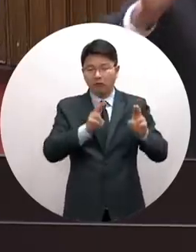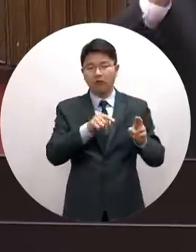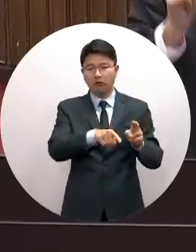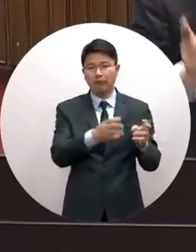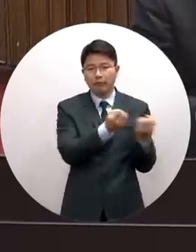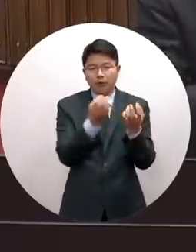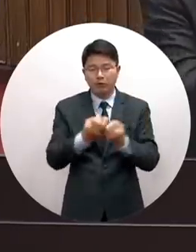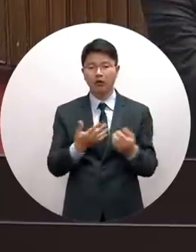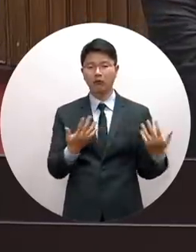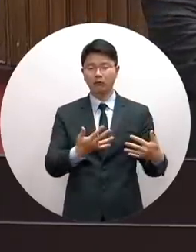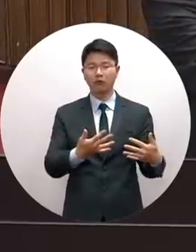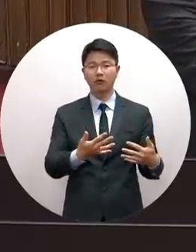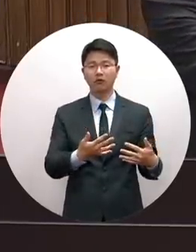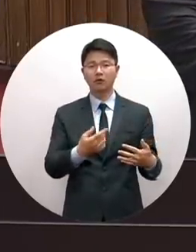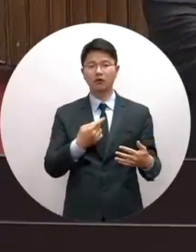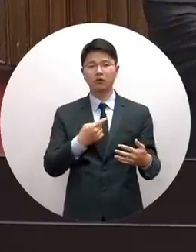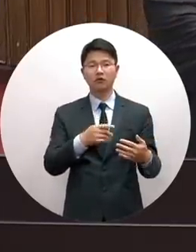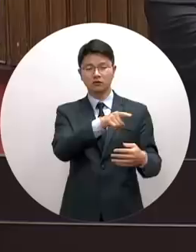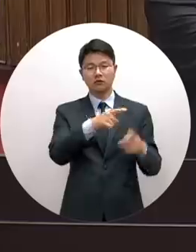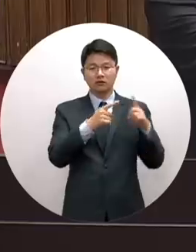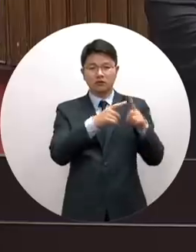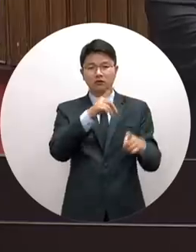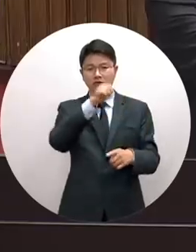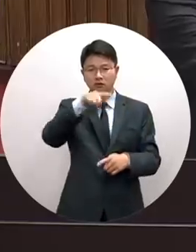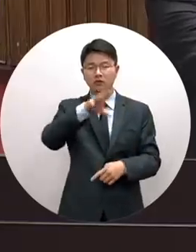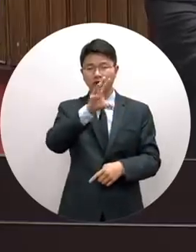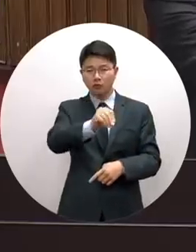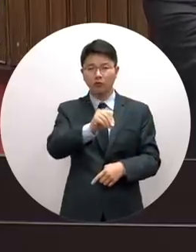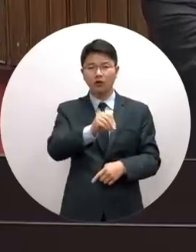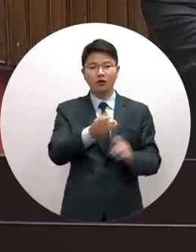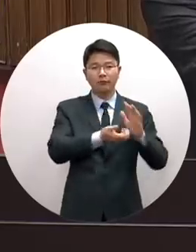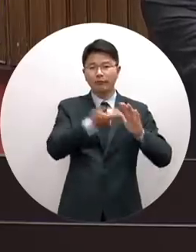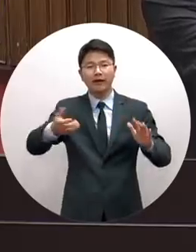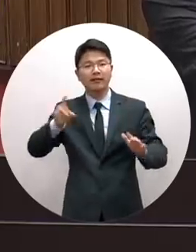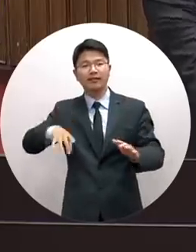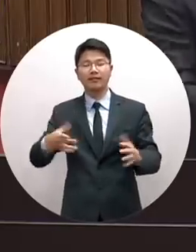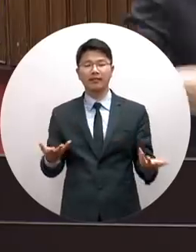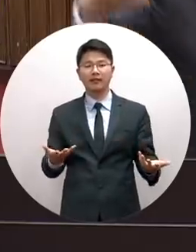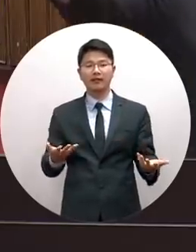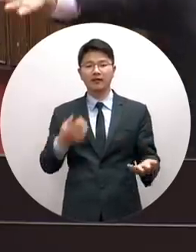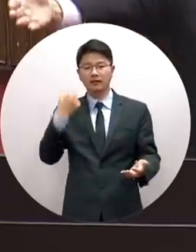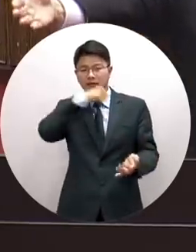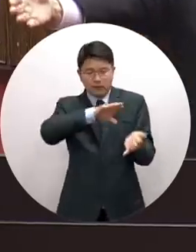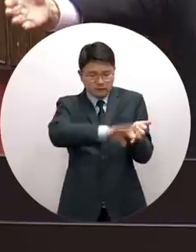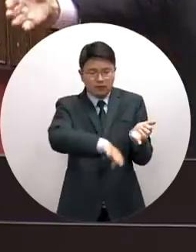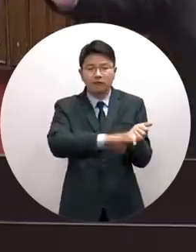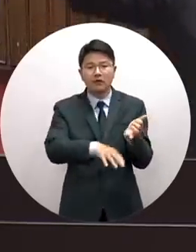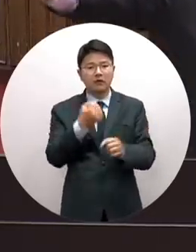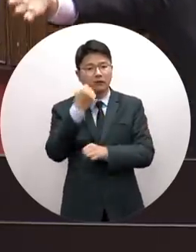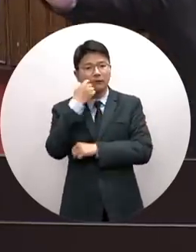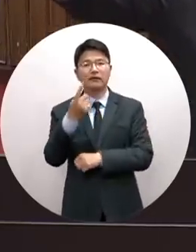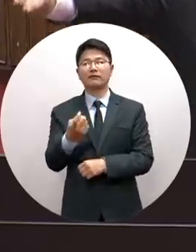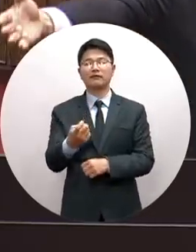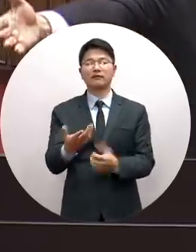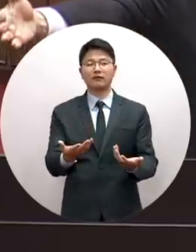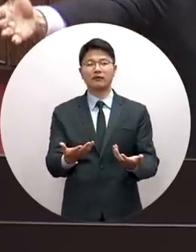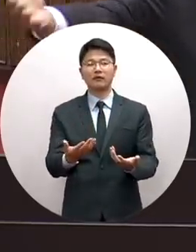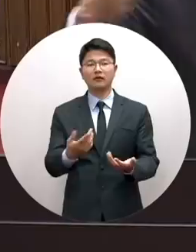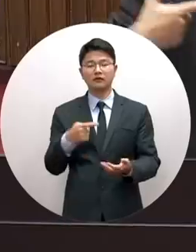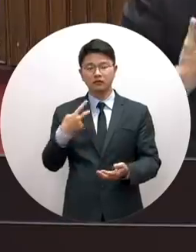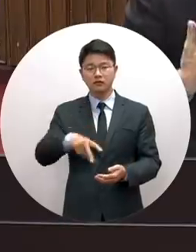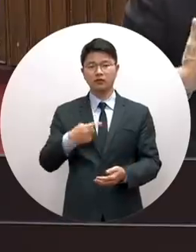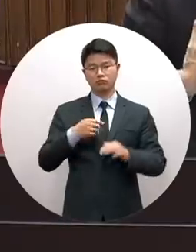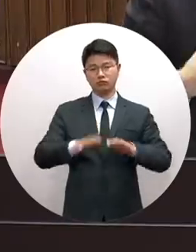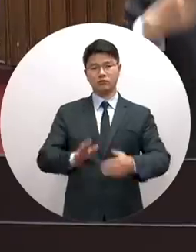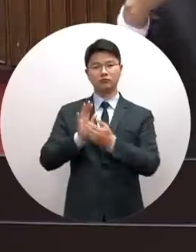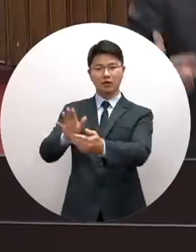逃，其他的南半部台湾的也没办法住，然后我们反对福岛的食品